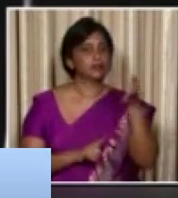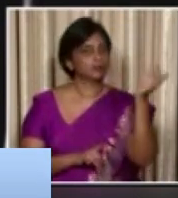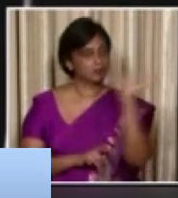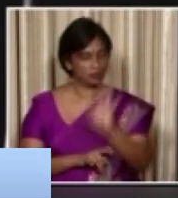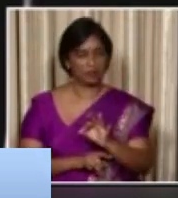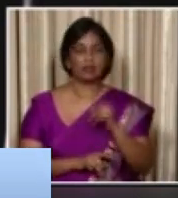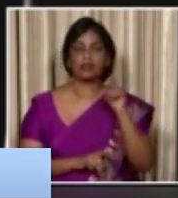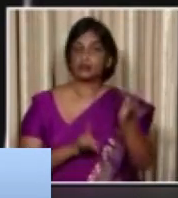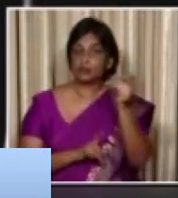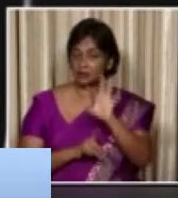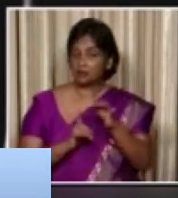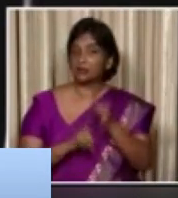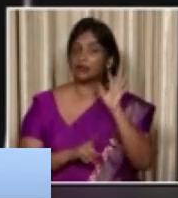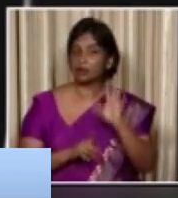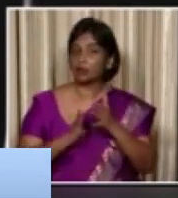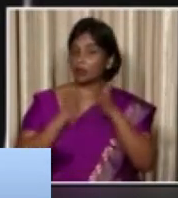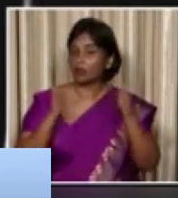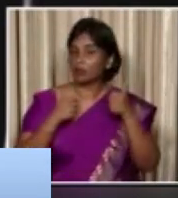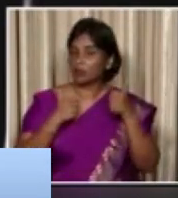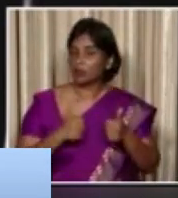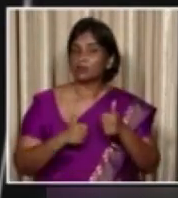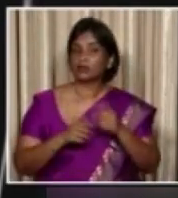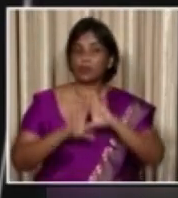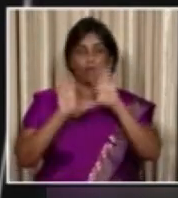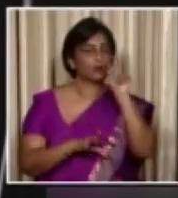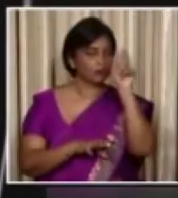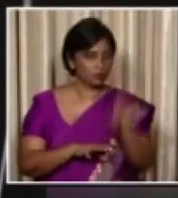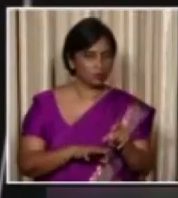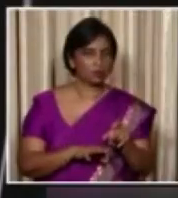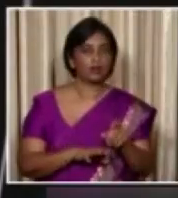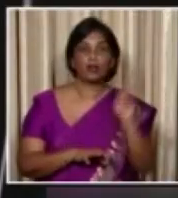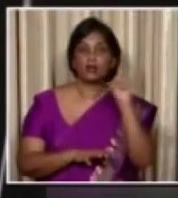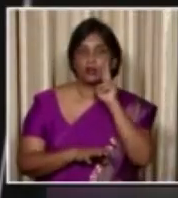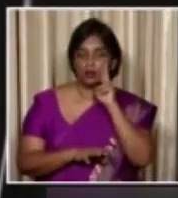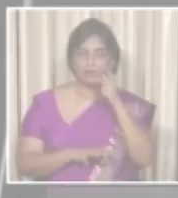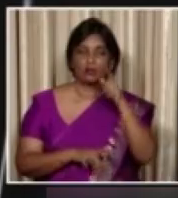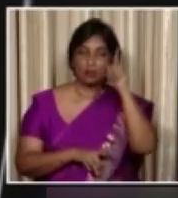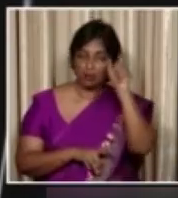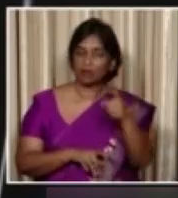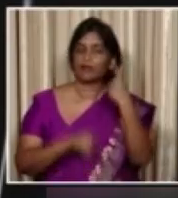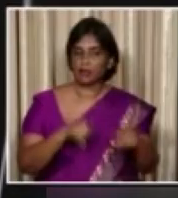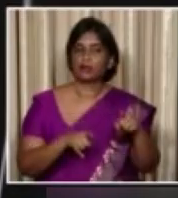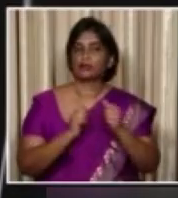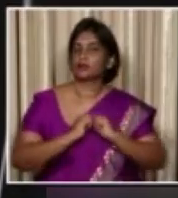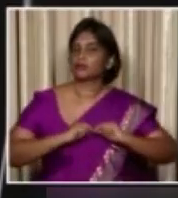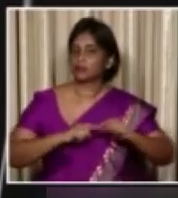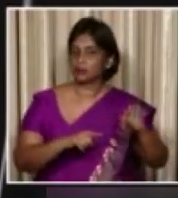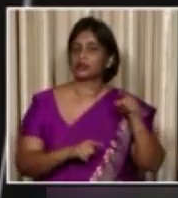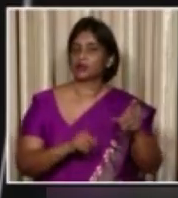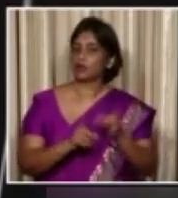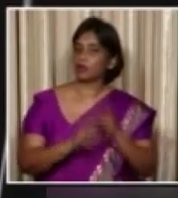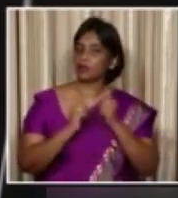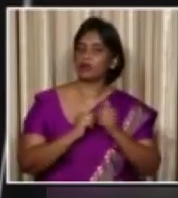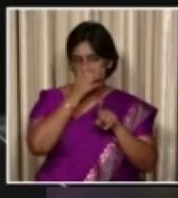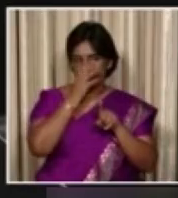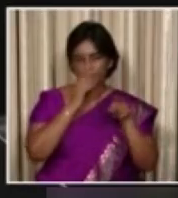වෙනවා. ඒ පත්වීම සඳහා වඩා සුදුසුකම තියෙන පොදු අපේක්ෂකයා ලෙස රනිල් වික්‍රමසිංහට පමණයි මේ ගමන ඒ ආකාරයෙන් ගිහිල්ලා රට